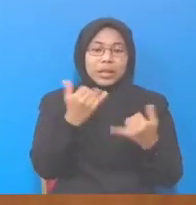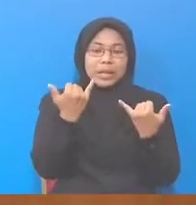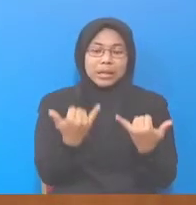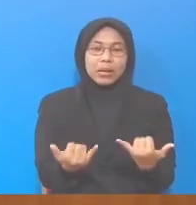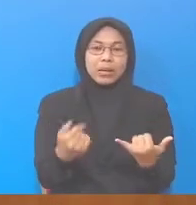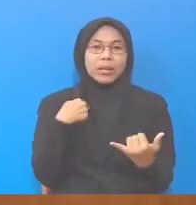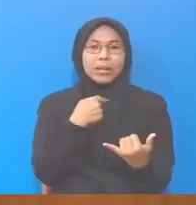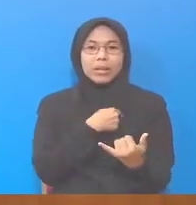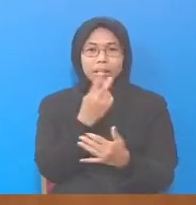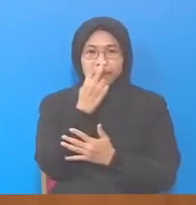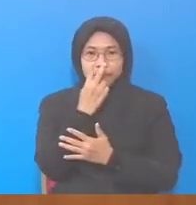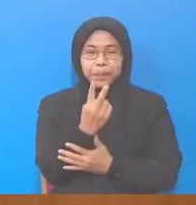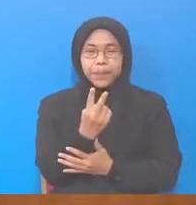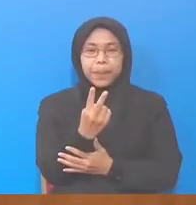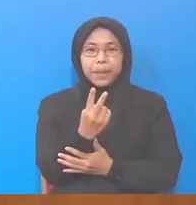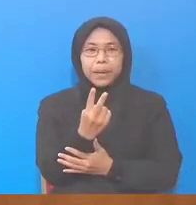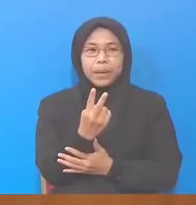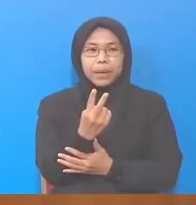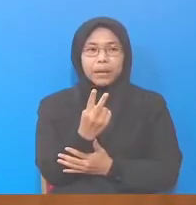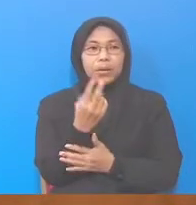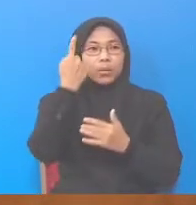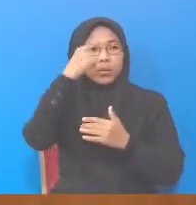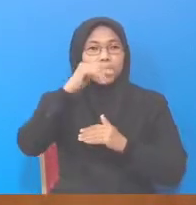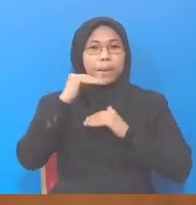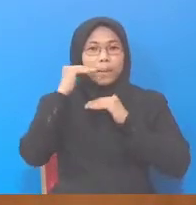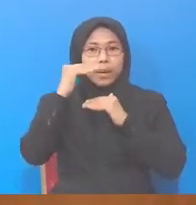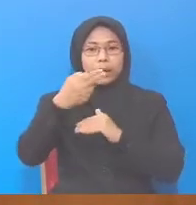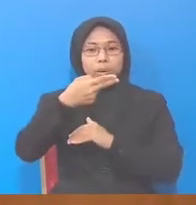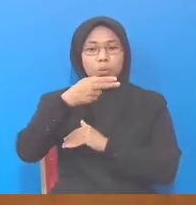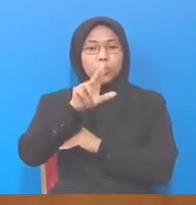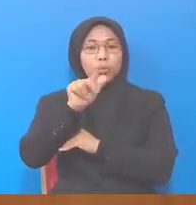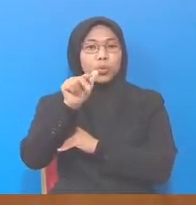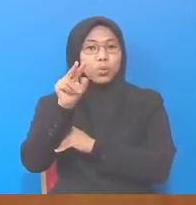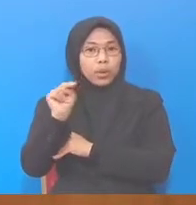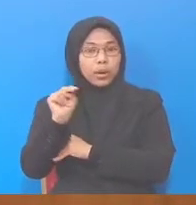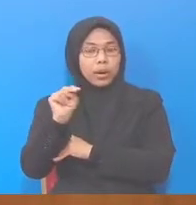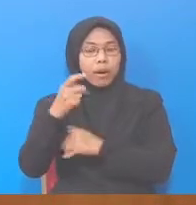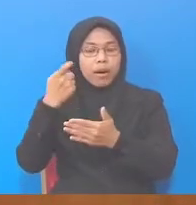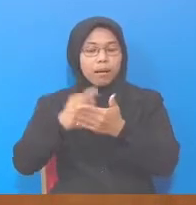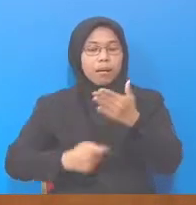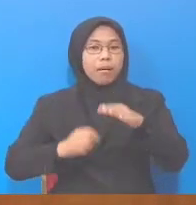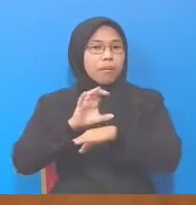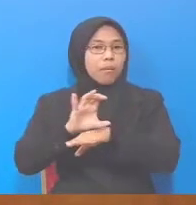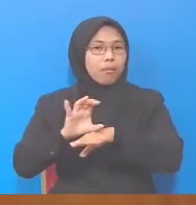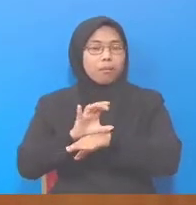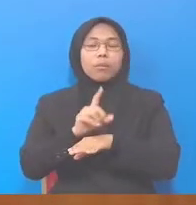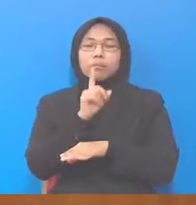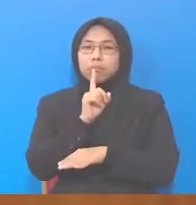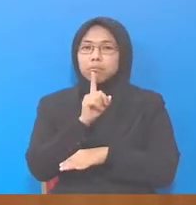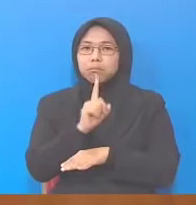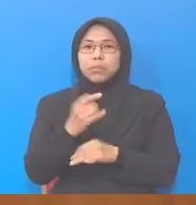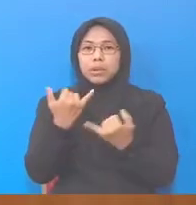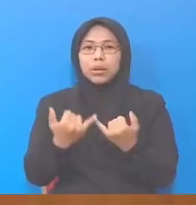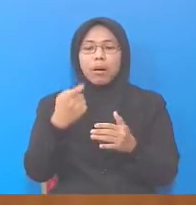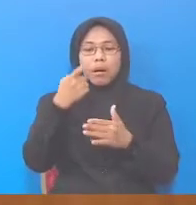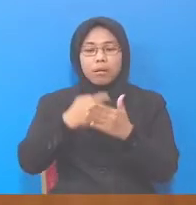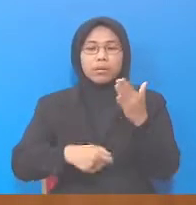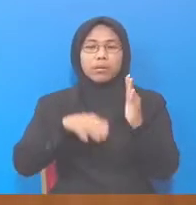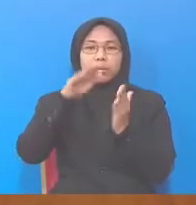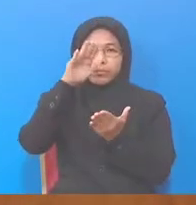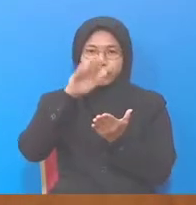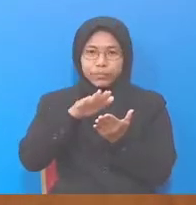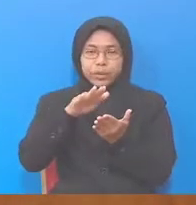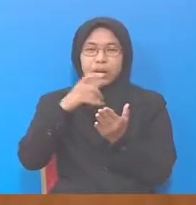kita melihat diperingkat huluan harga Koko memang tidak dinafikan agak rendah